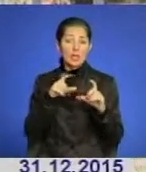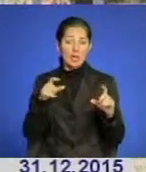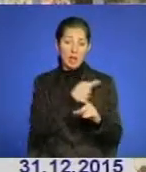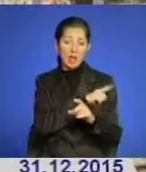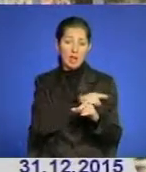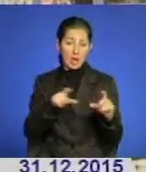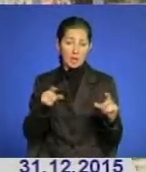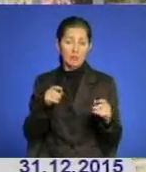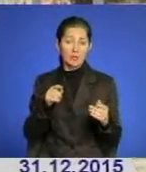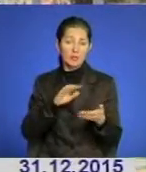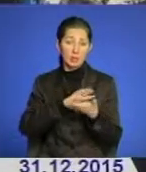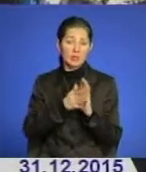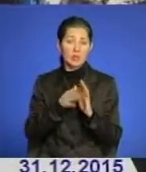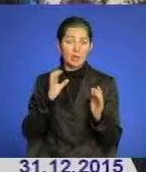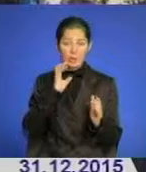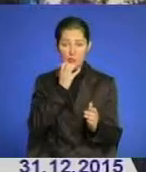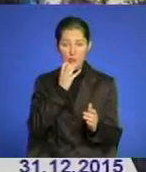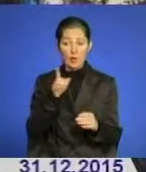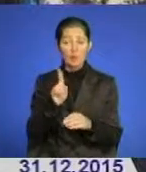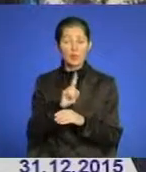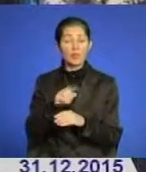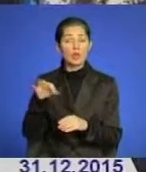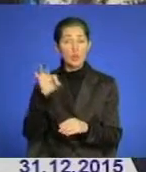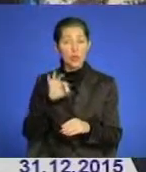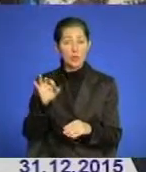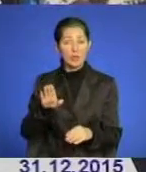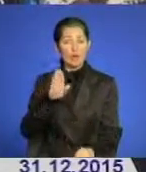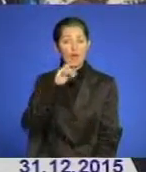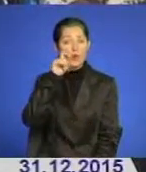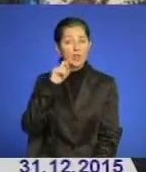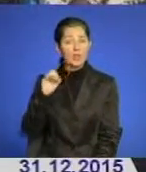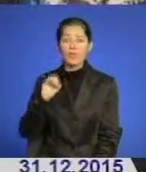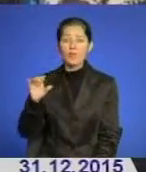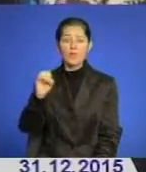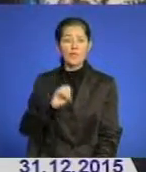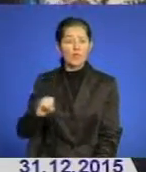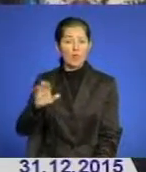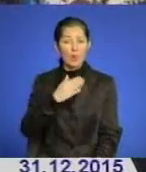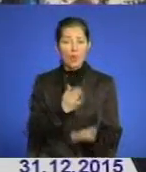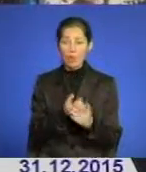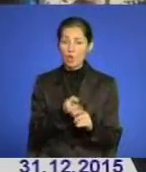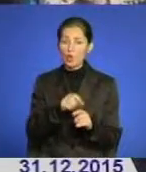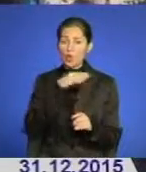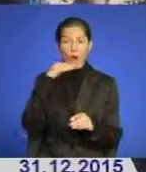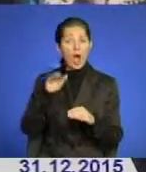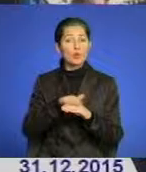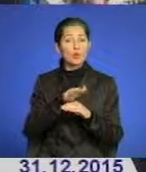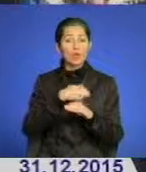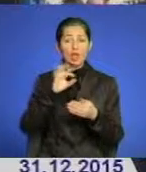ситуація досить серйозна. В Тернопільській області, в Україні і в Європі є дуже багато гуманітарних